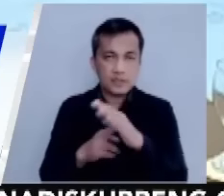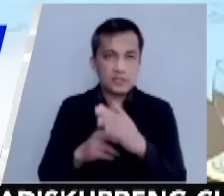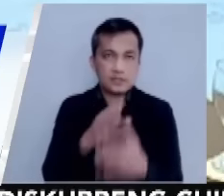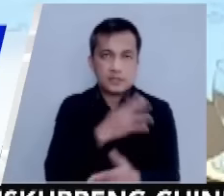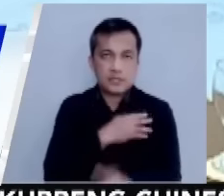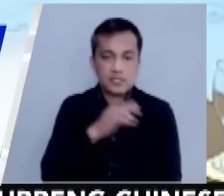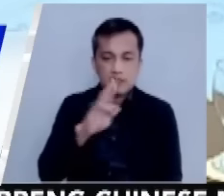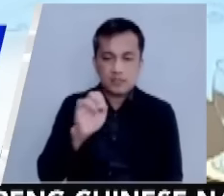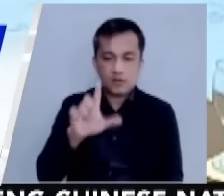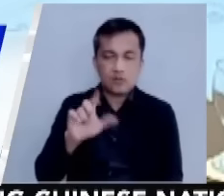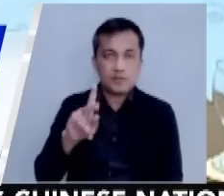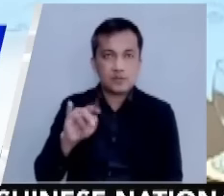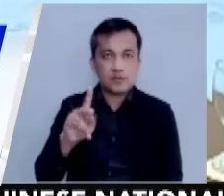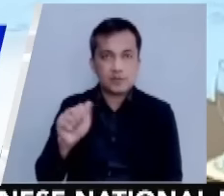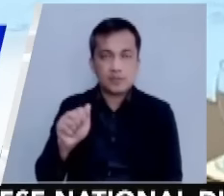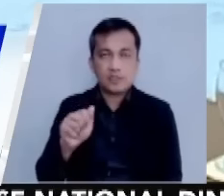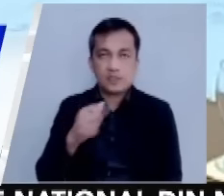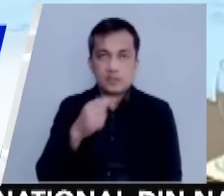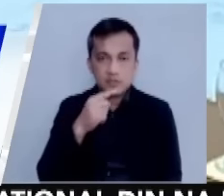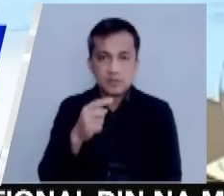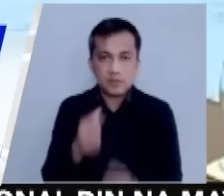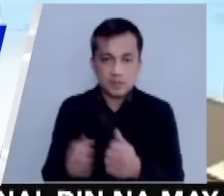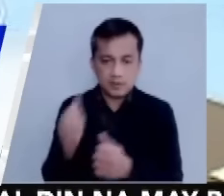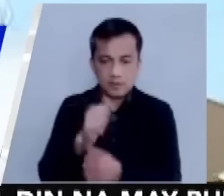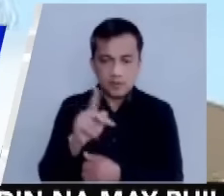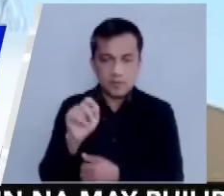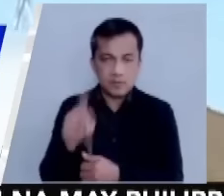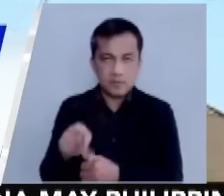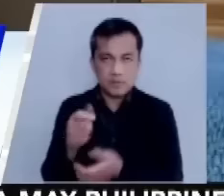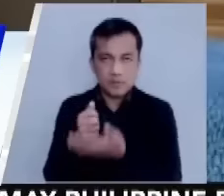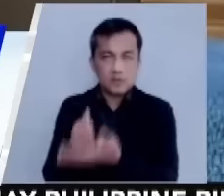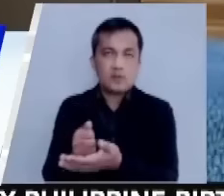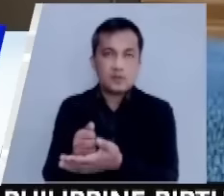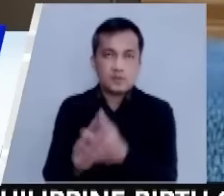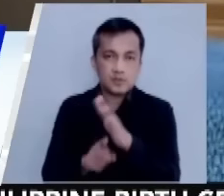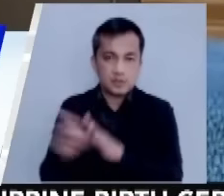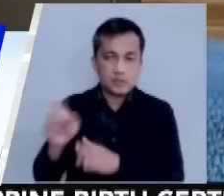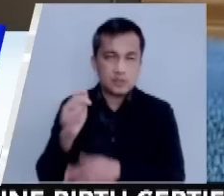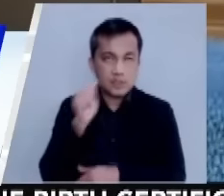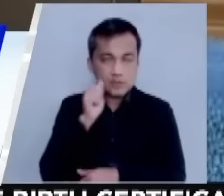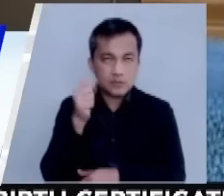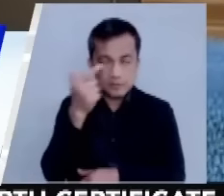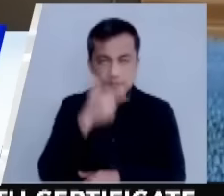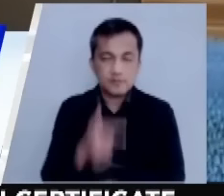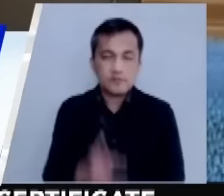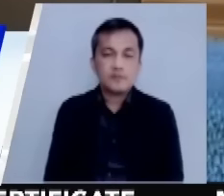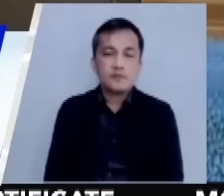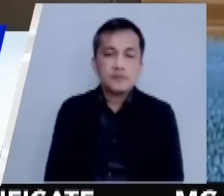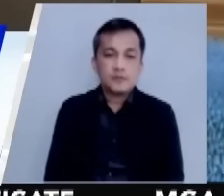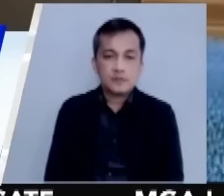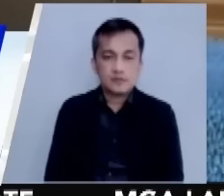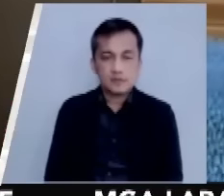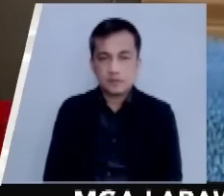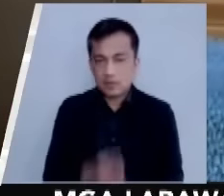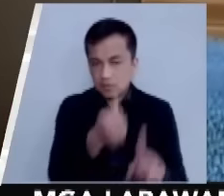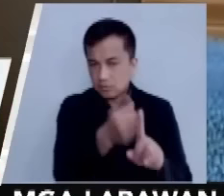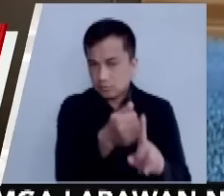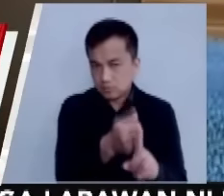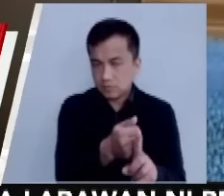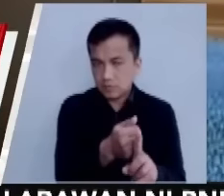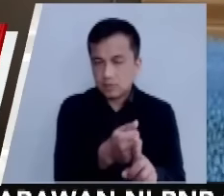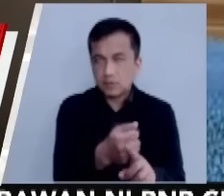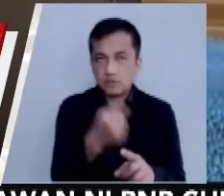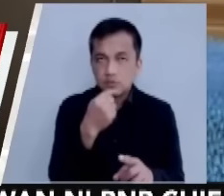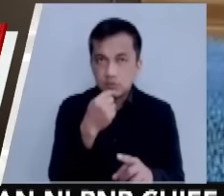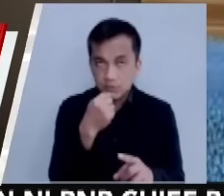ang binanggit niyang hepe ng PNP na tumulong umano sa pagtakas ni Go. It is incumbent upon himself to identify